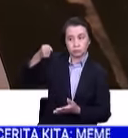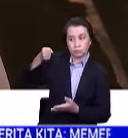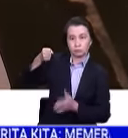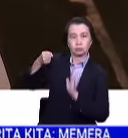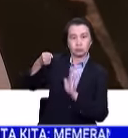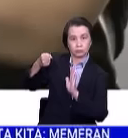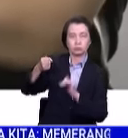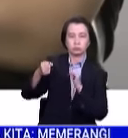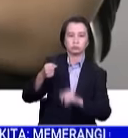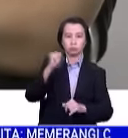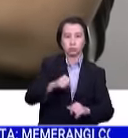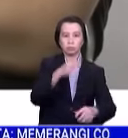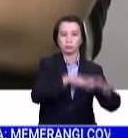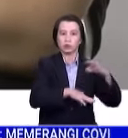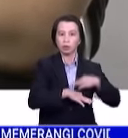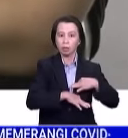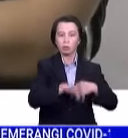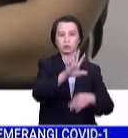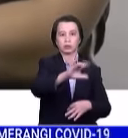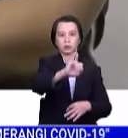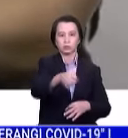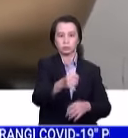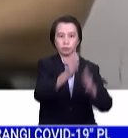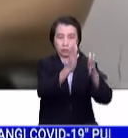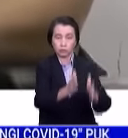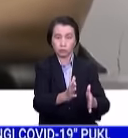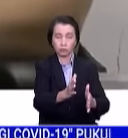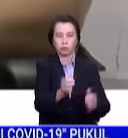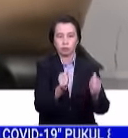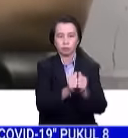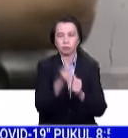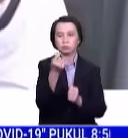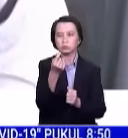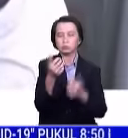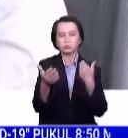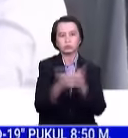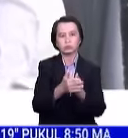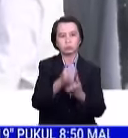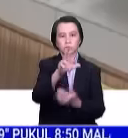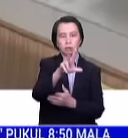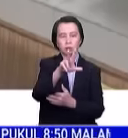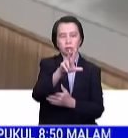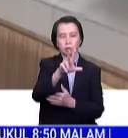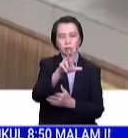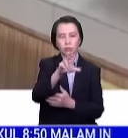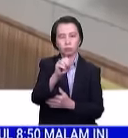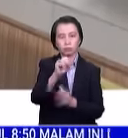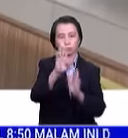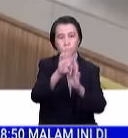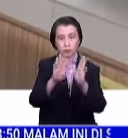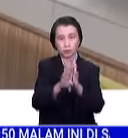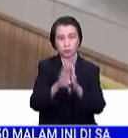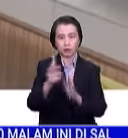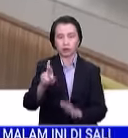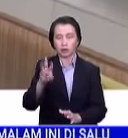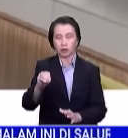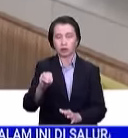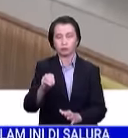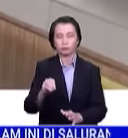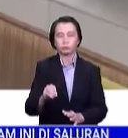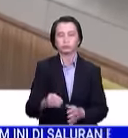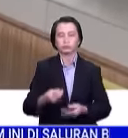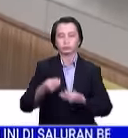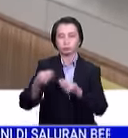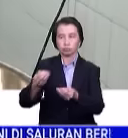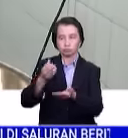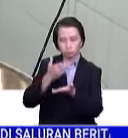bayaran dijangka memanfaatkan lebih 5 juta peminjam dengan nilai sehingga RM30 bilion. Ujarnya lagi, pemberian